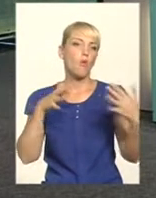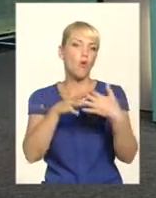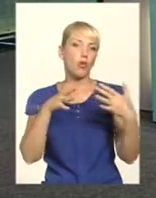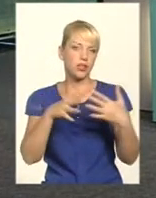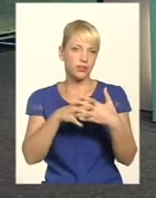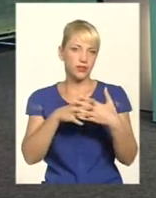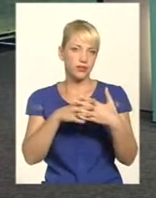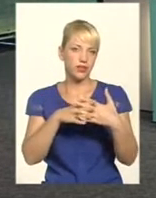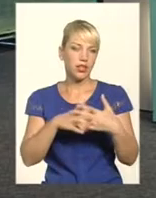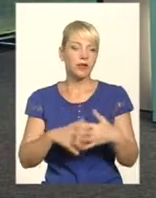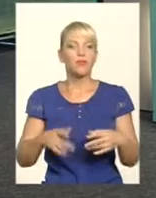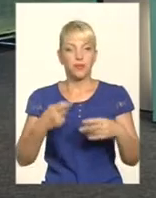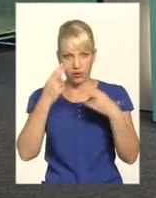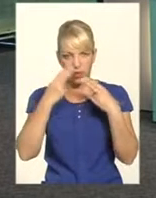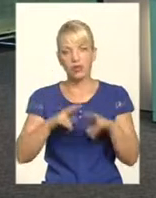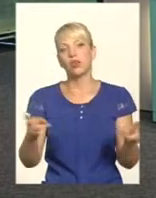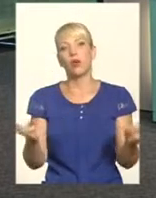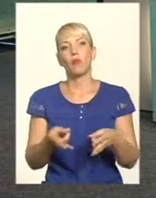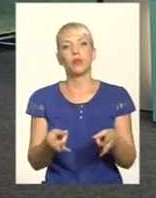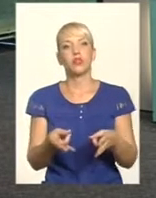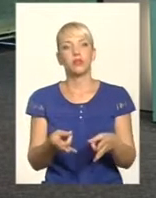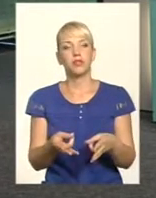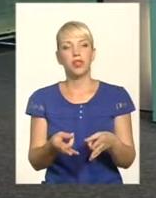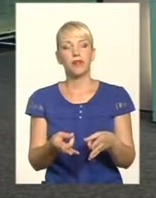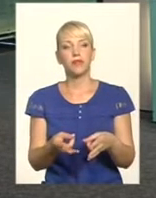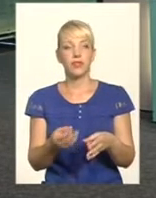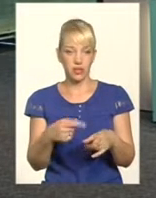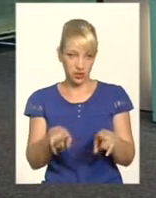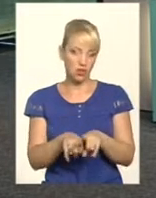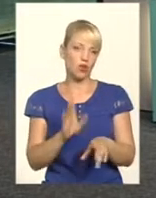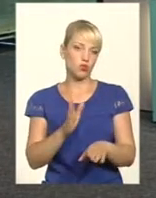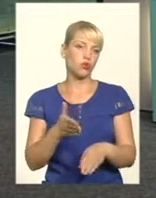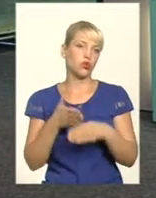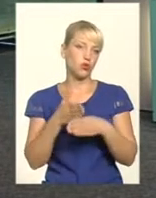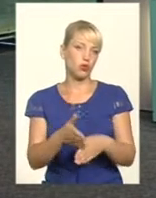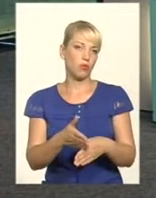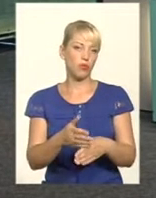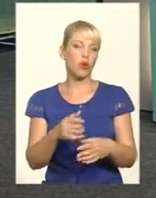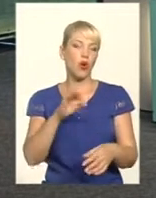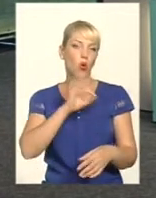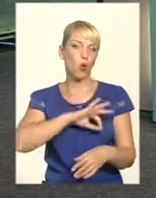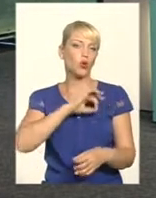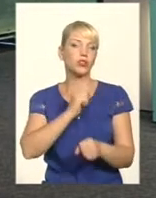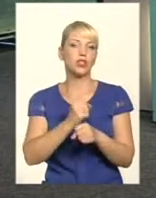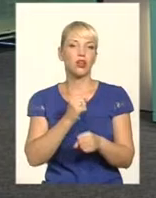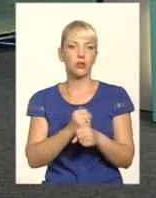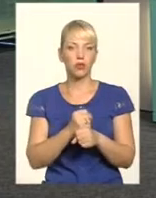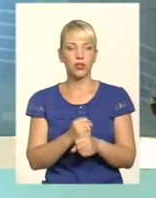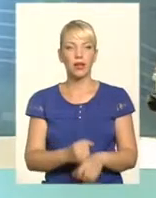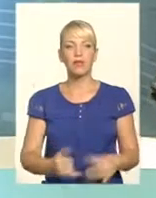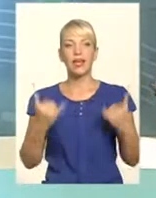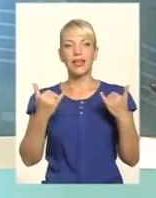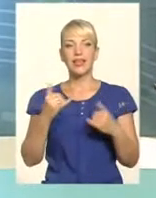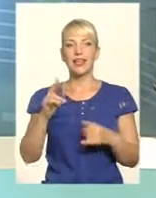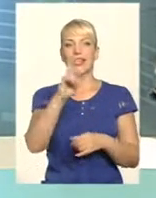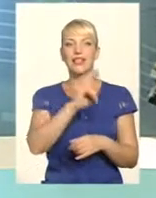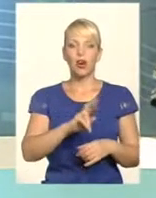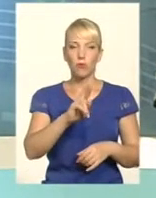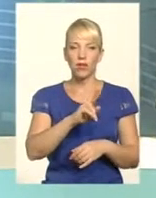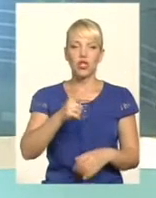бою, техніка потрібна, тому я думаю, що це також буде також корисна робота. Нині на Ярмолинеччині, на Городоччині,